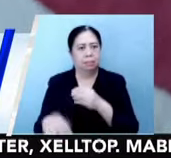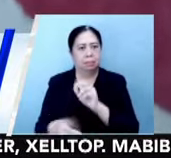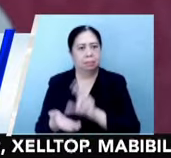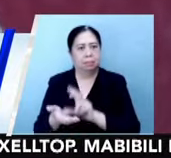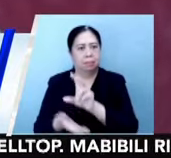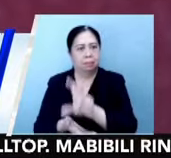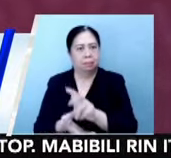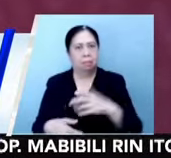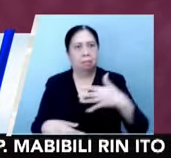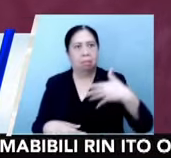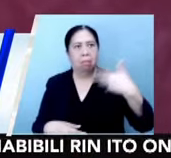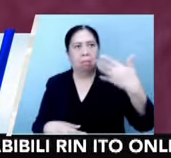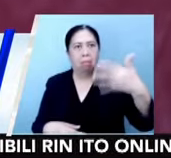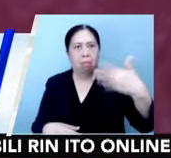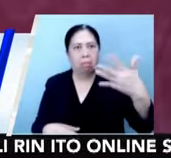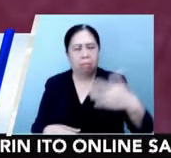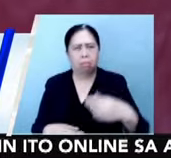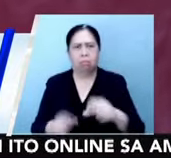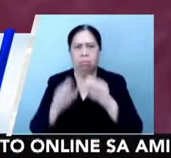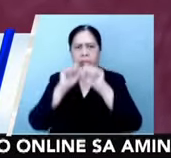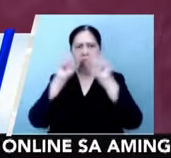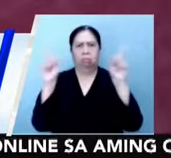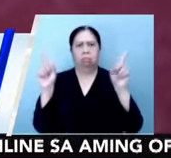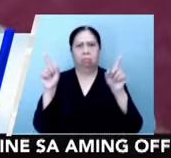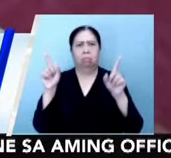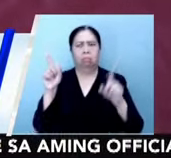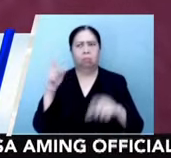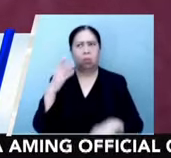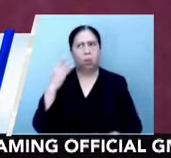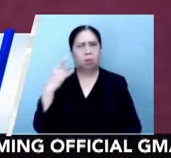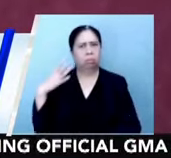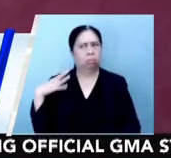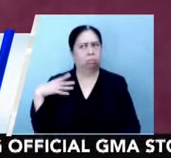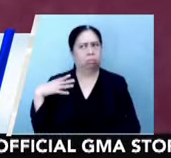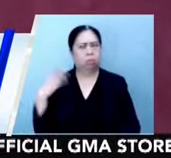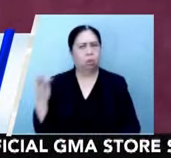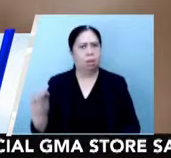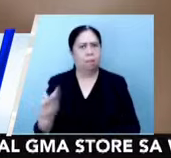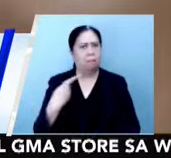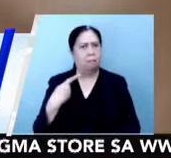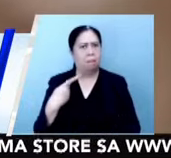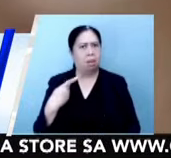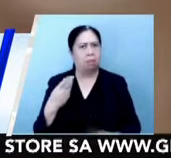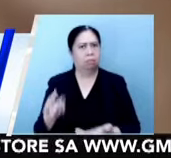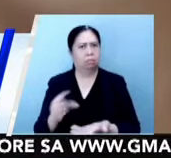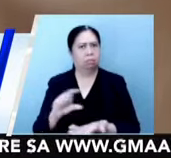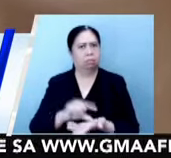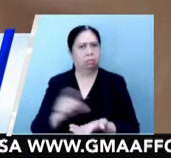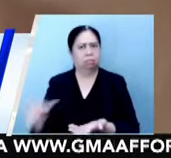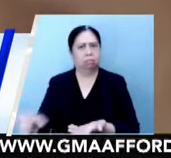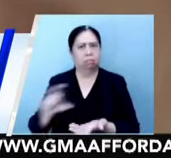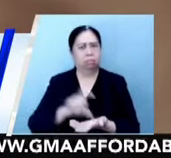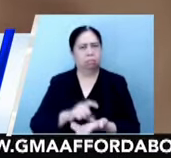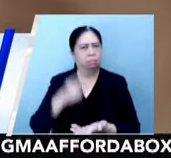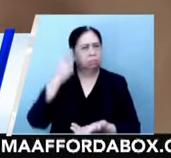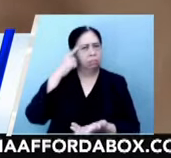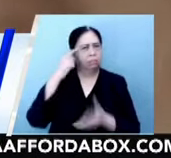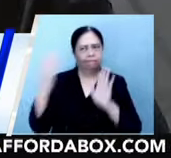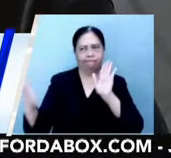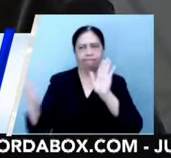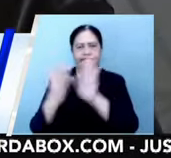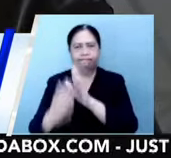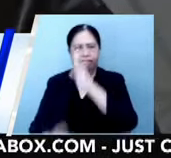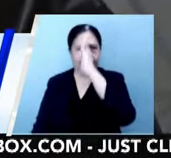bandang huli, nagtaka raw si Calayan kung bakit walang bumabalik sa kanyang investment. Dito na raw niya kinumpronta ang